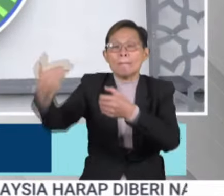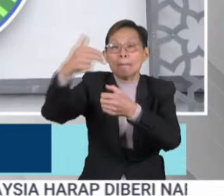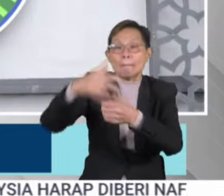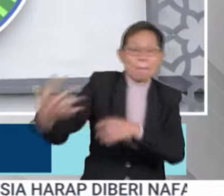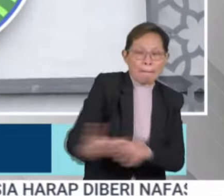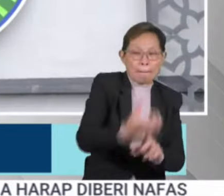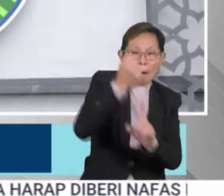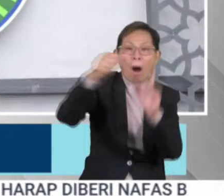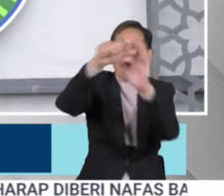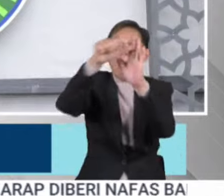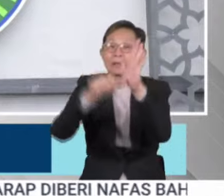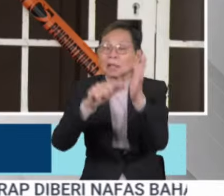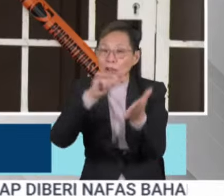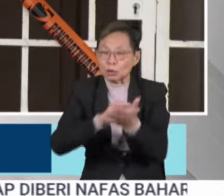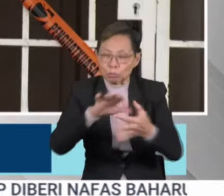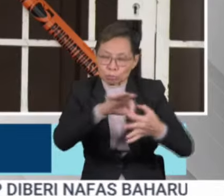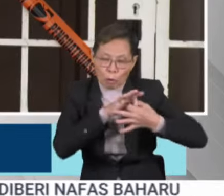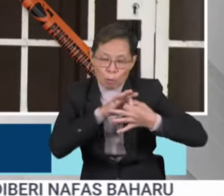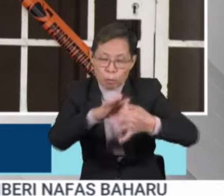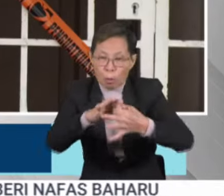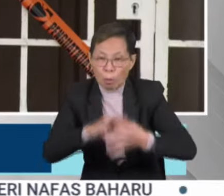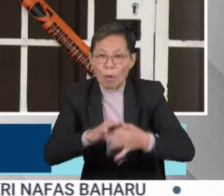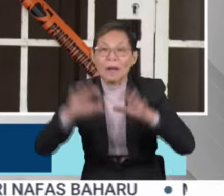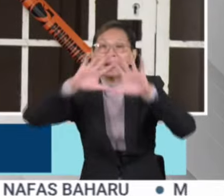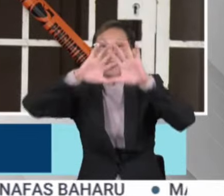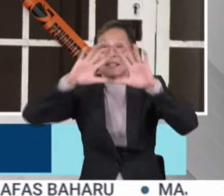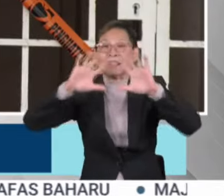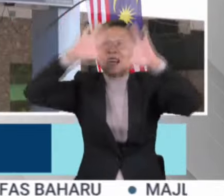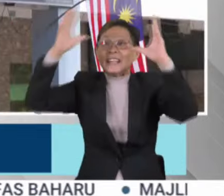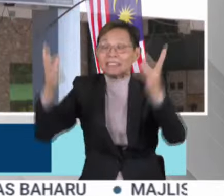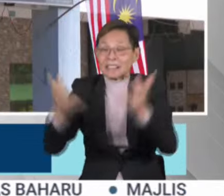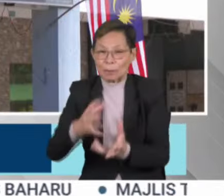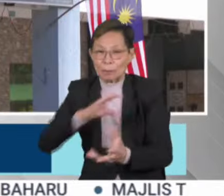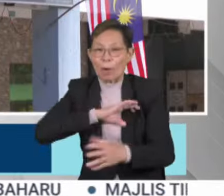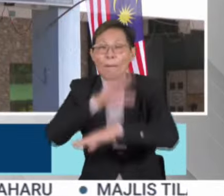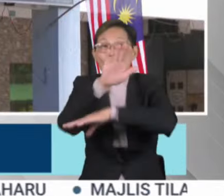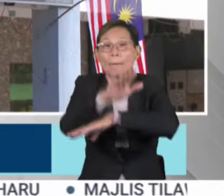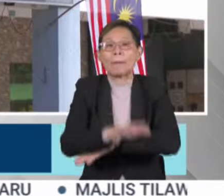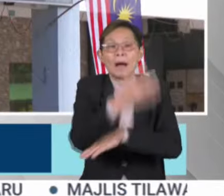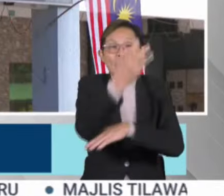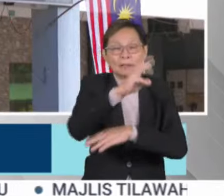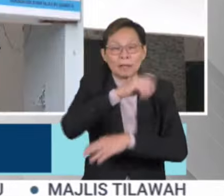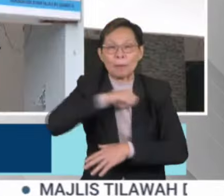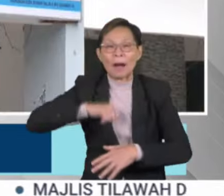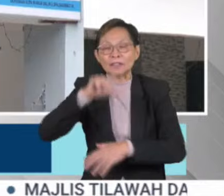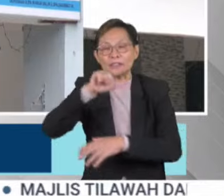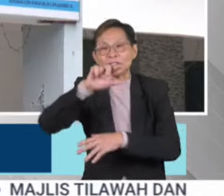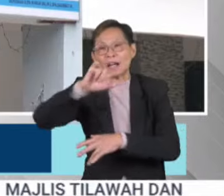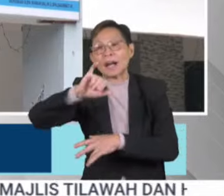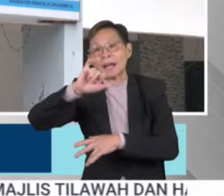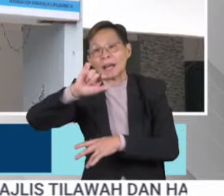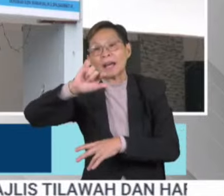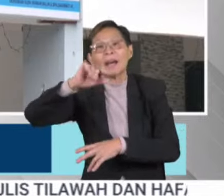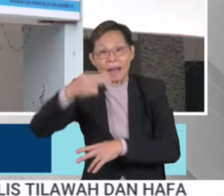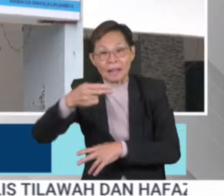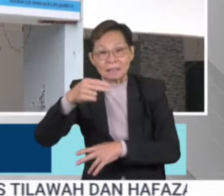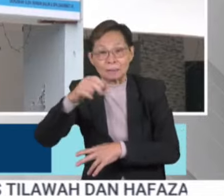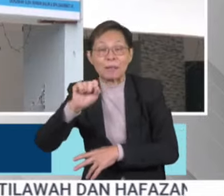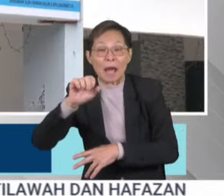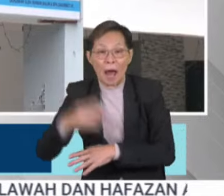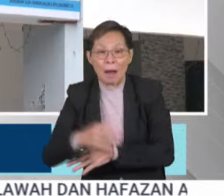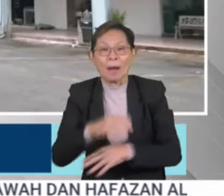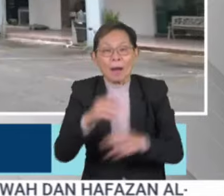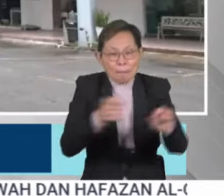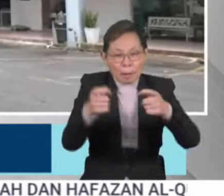akta berkaitan. Kerjasama melibatkan Interpol. Siang tadi, 16 ahli GISBH termasuk pengurusan tertinggi